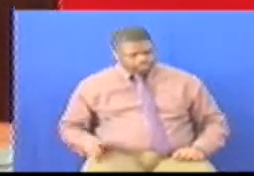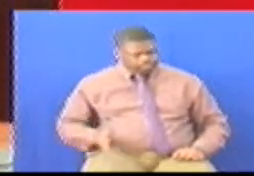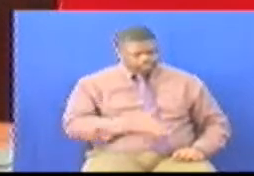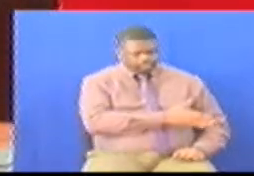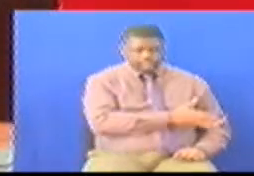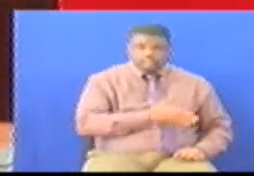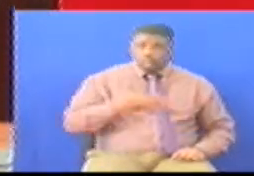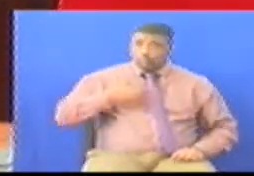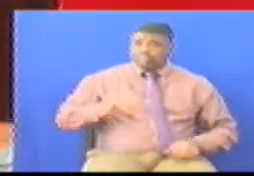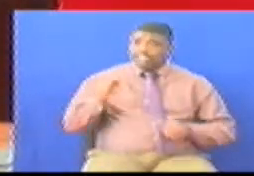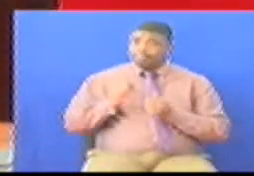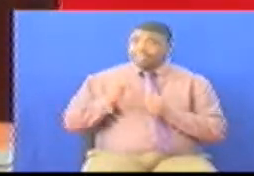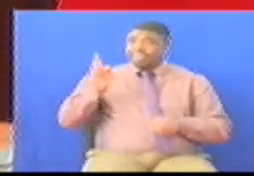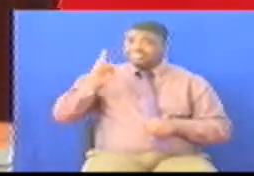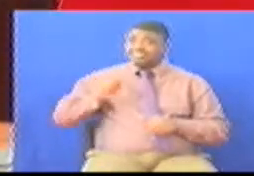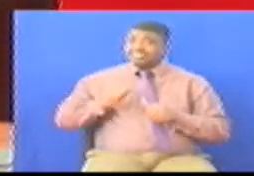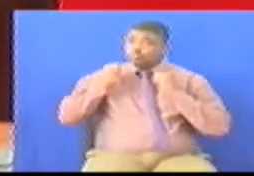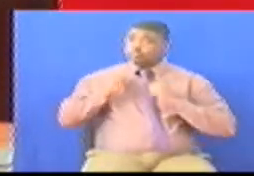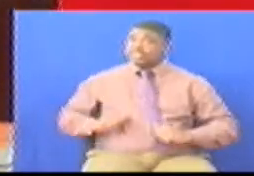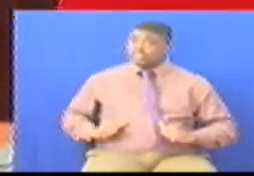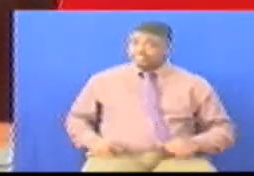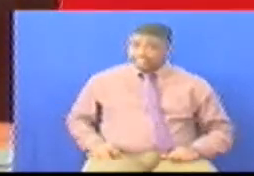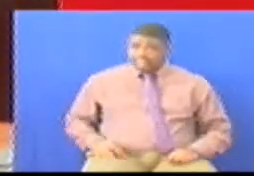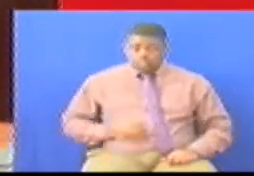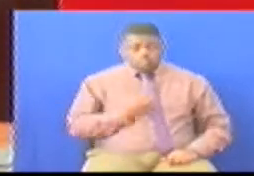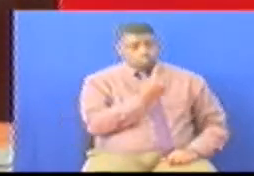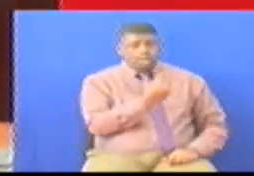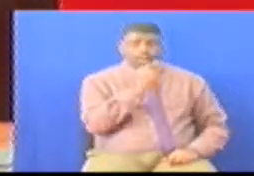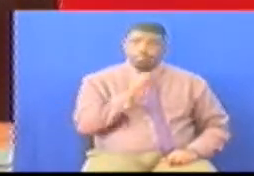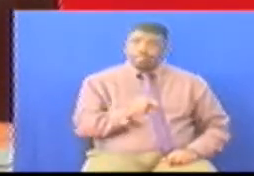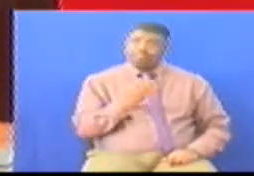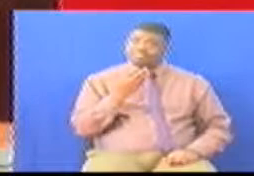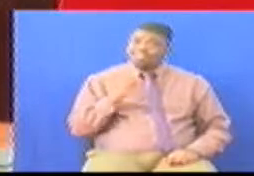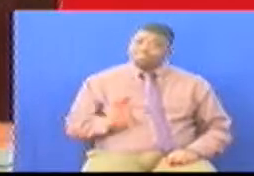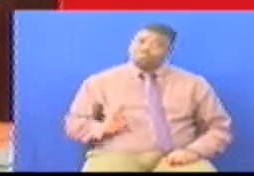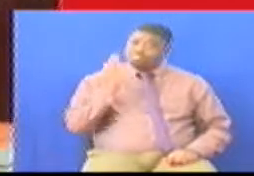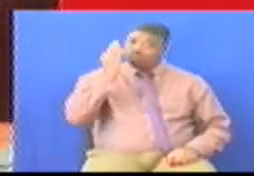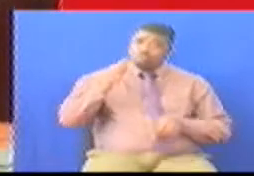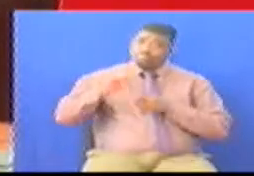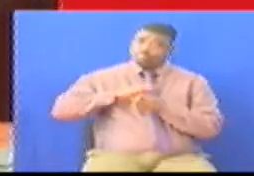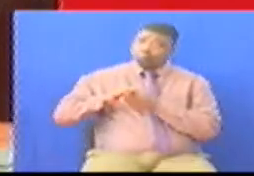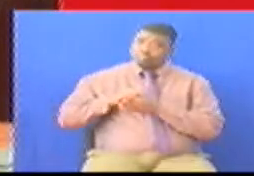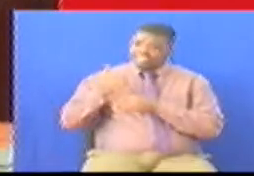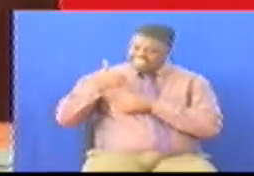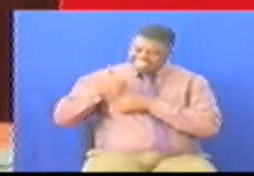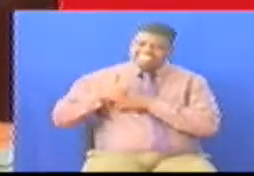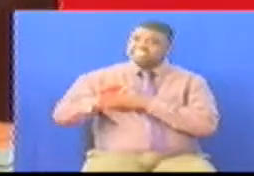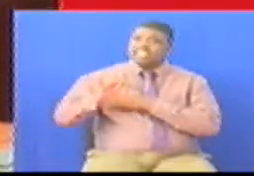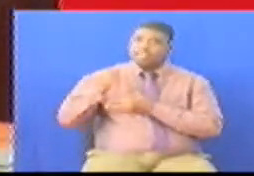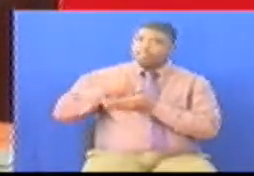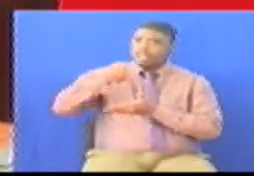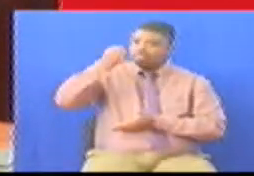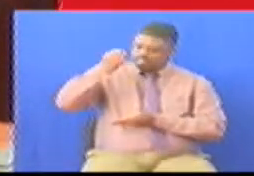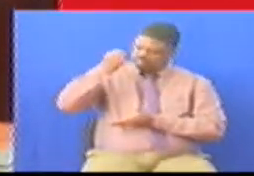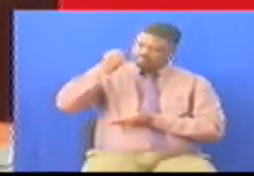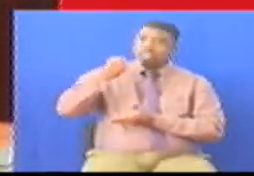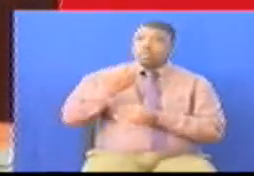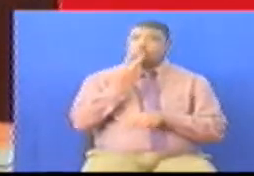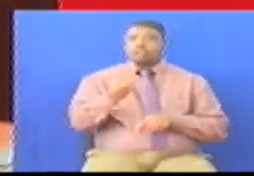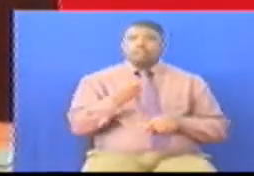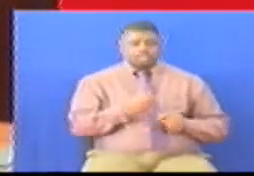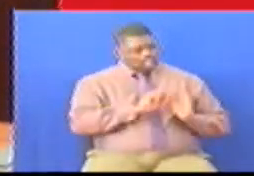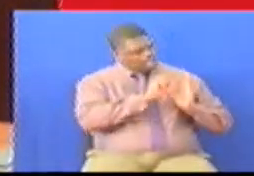na Utalii. Pana matumizi ya 1.5 billion ambazo zimetumika nje ya budget. Ukitazama kanuni za